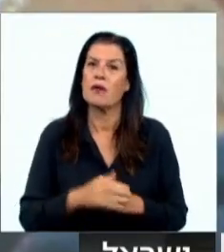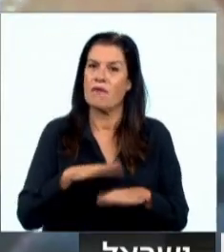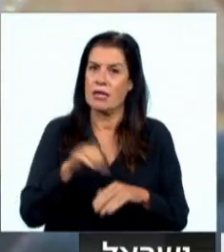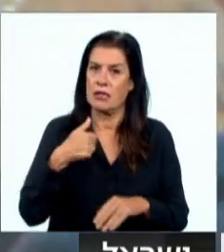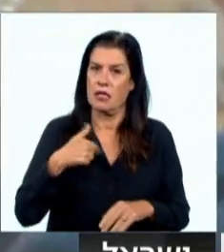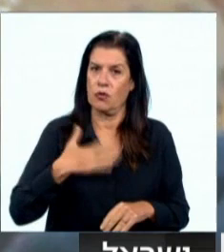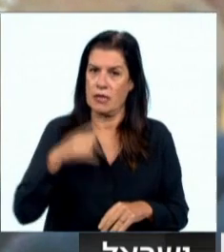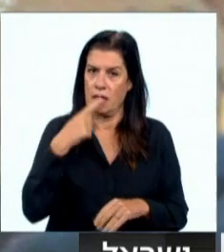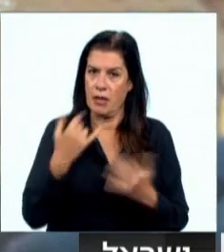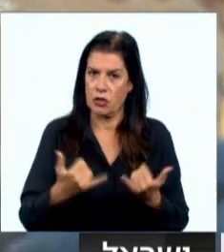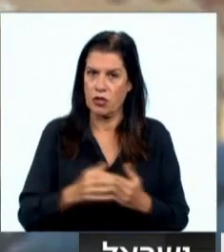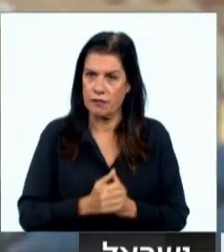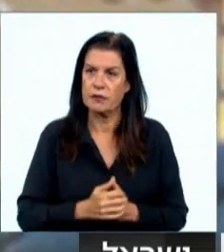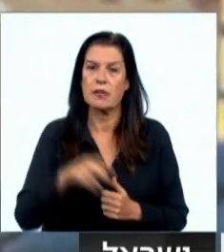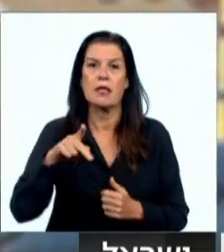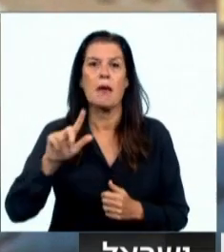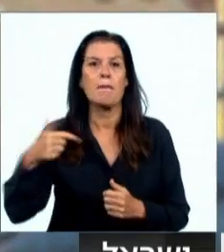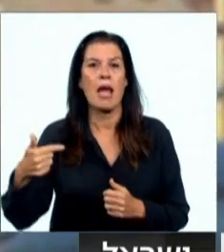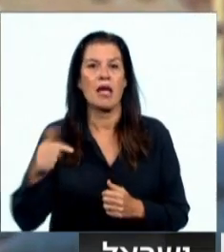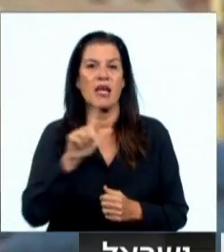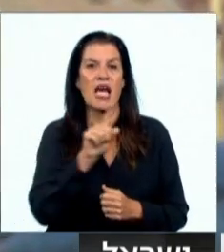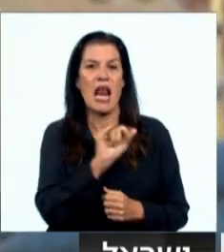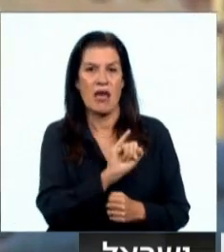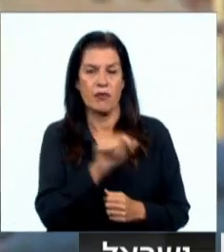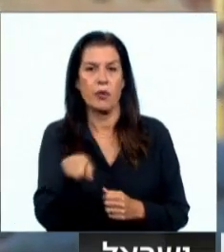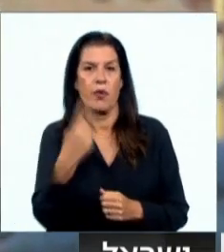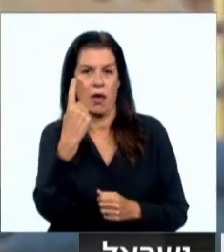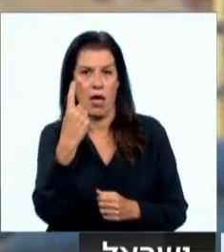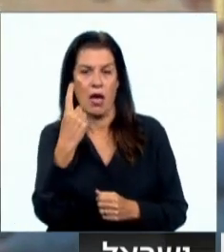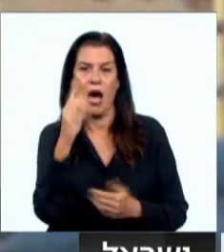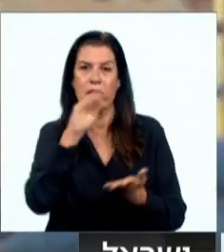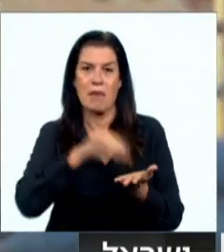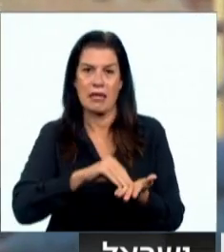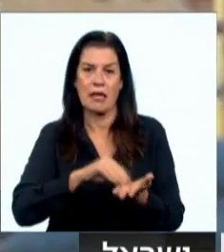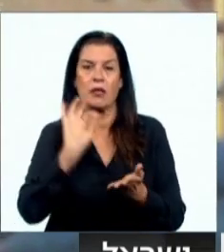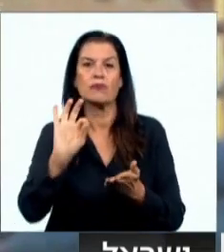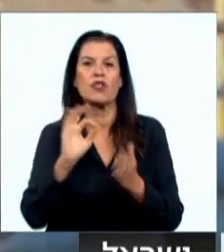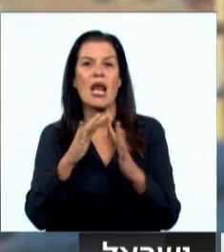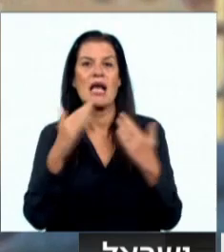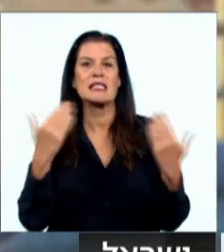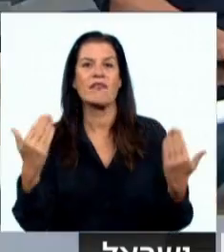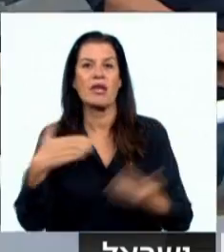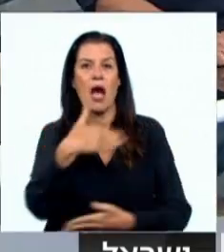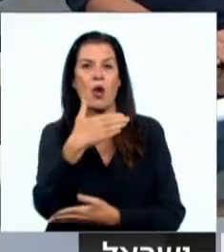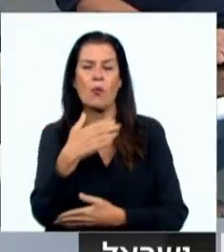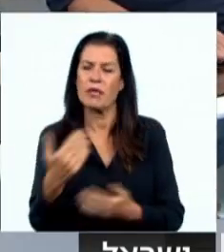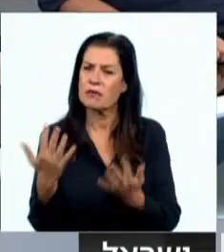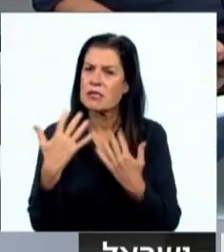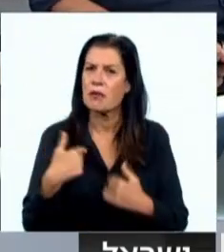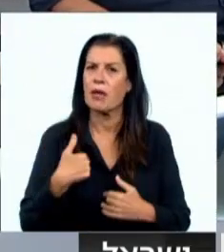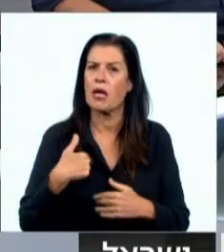לוי, אחד המתעדים מטעם הספרייה הלאומית. תספר לנו קצת על הפרויקט הזה. גם הוא בעיקרו